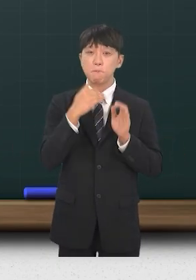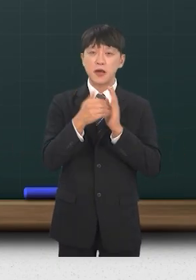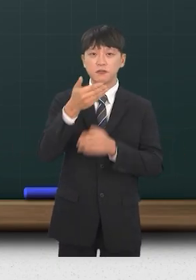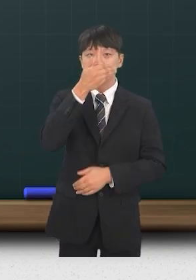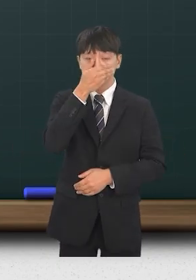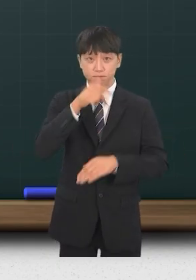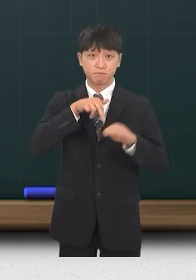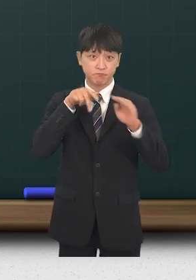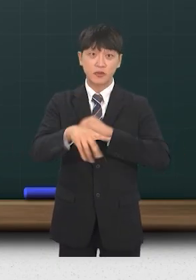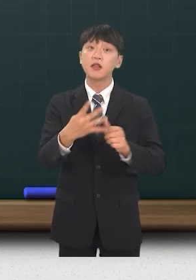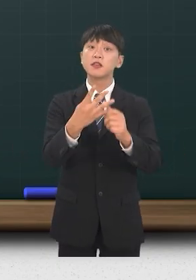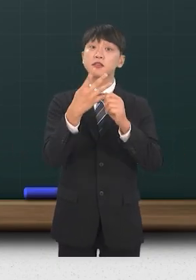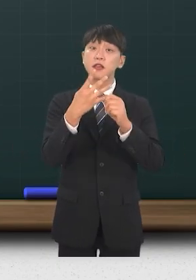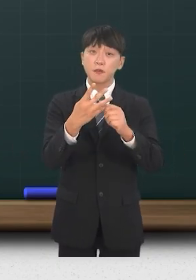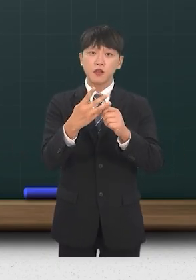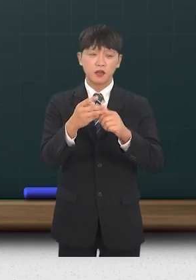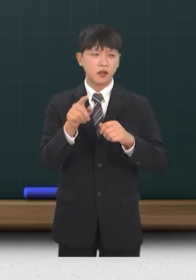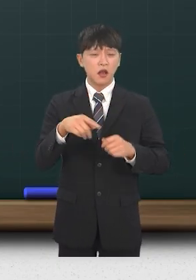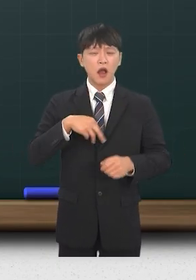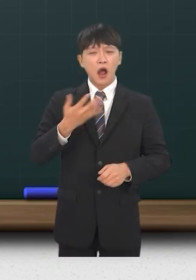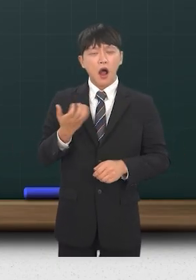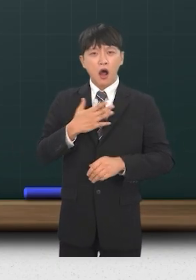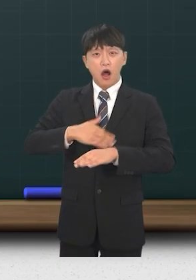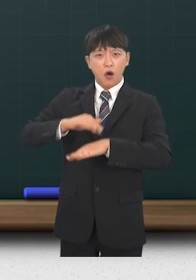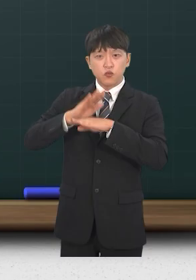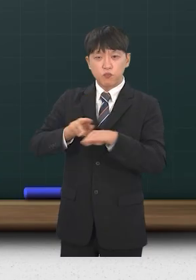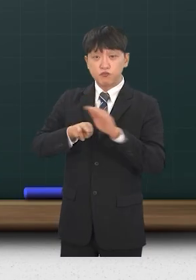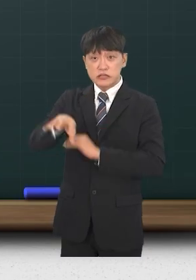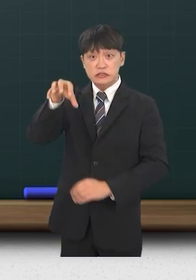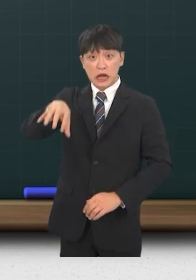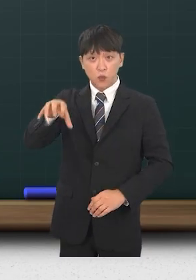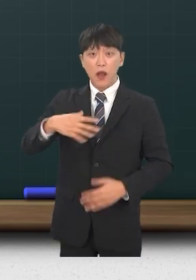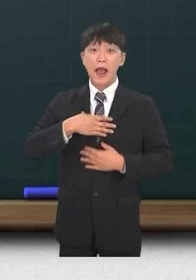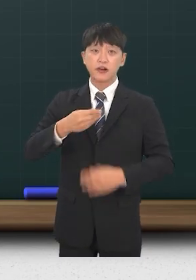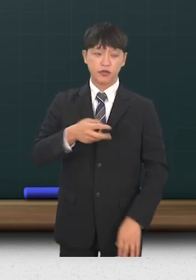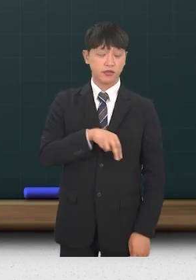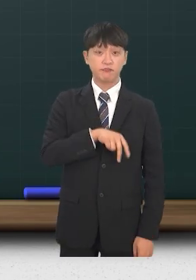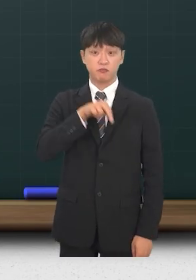난 것이므로 문을 열지 말 것. 연기가 들어오는 방향을 확인한 후